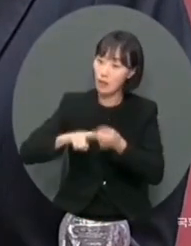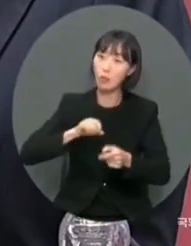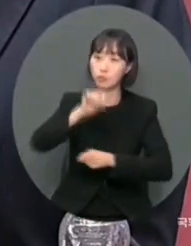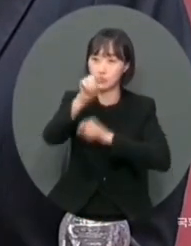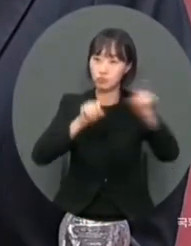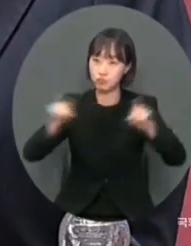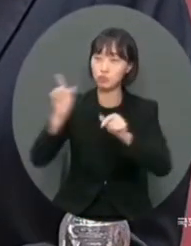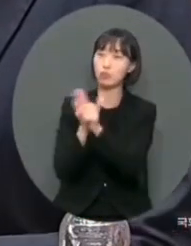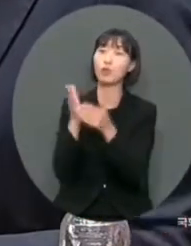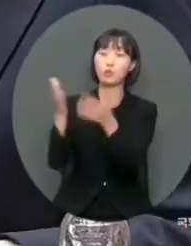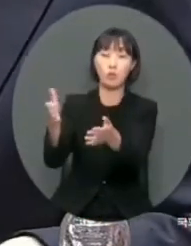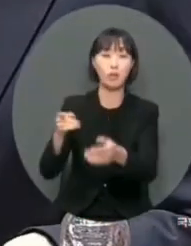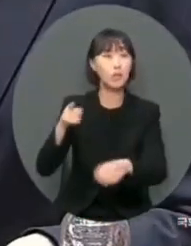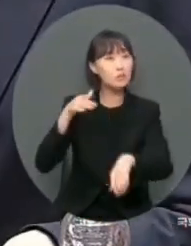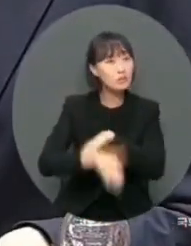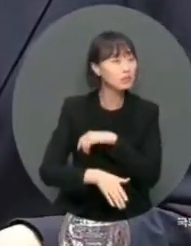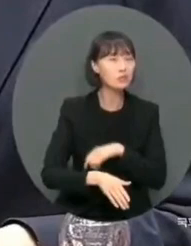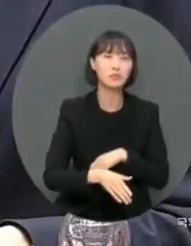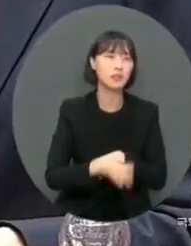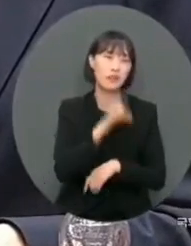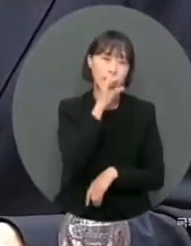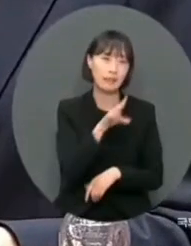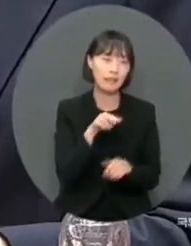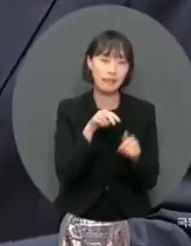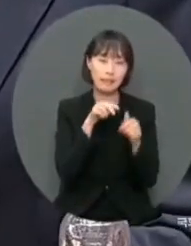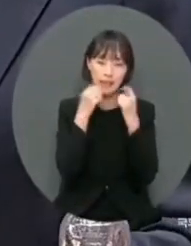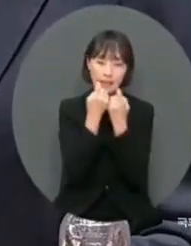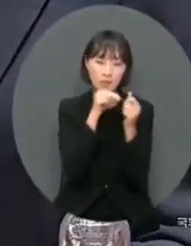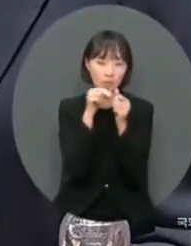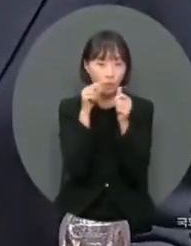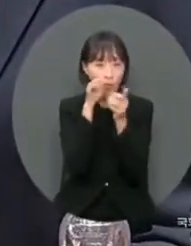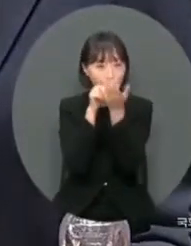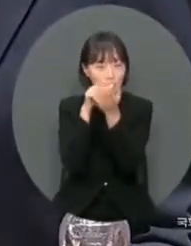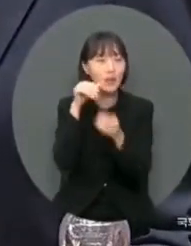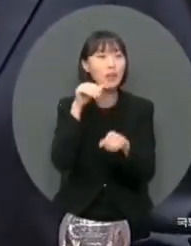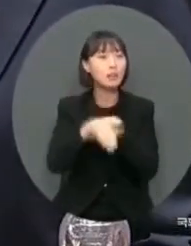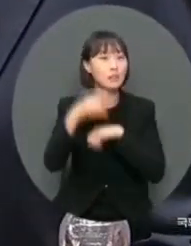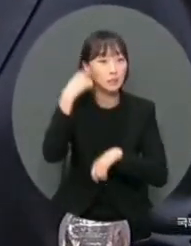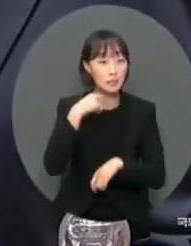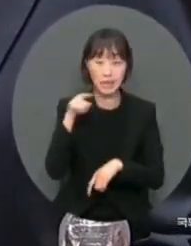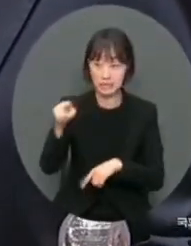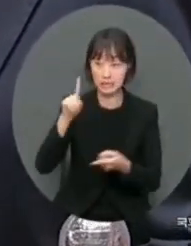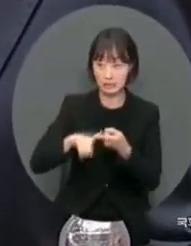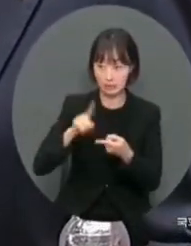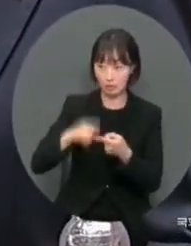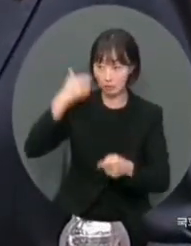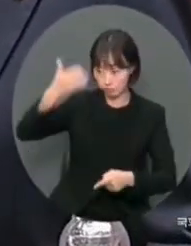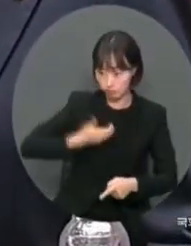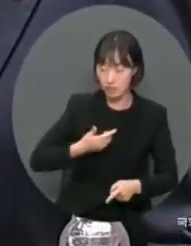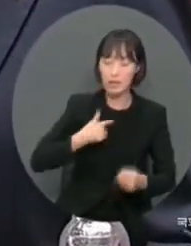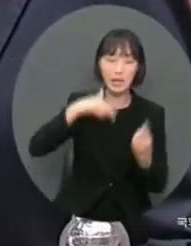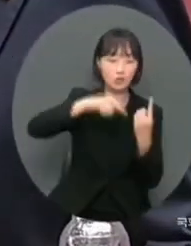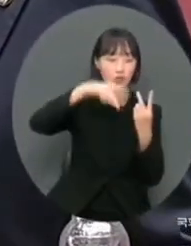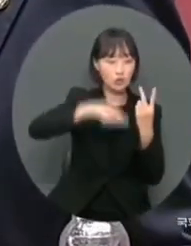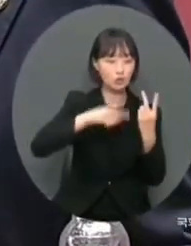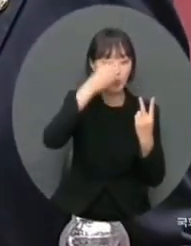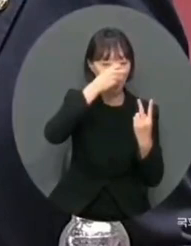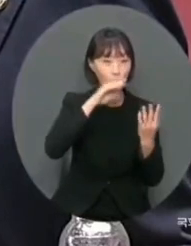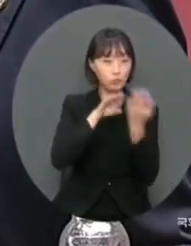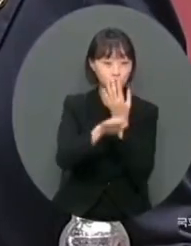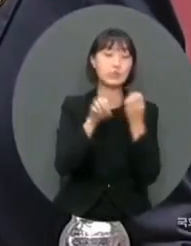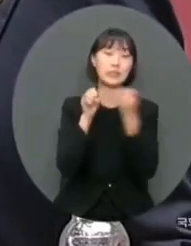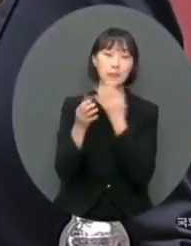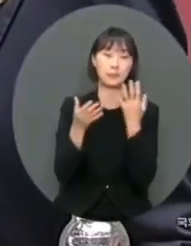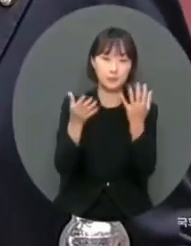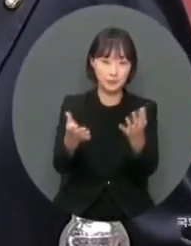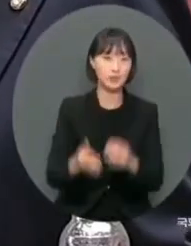어떠십니까? 그 문제에 대한 답변은 제가 일주일 내지 2주일 뒤에 검토를 해서 드리도록 하겠습니다. 그러면